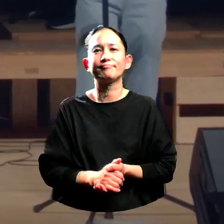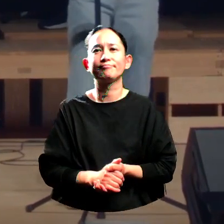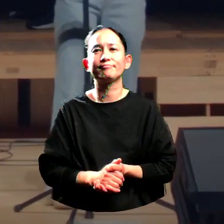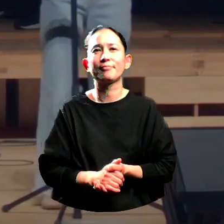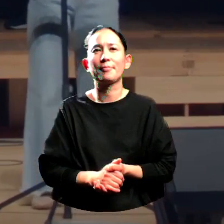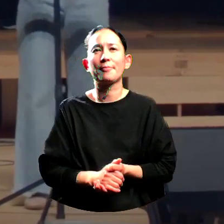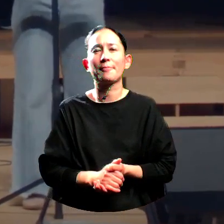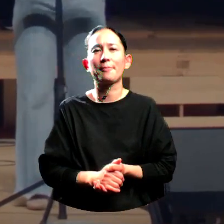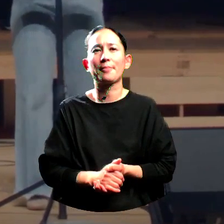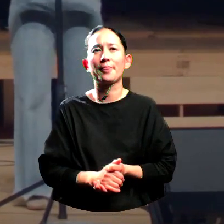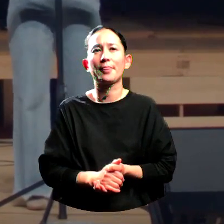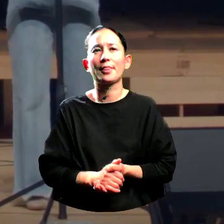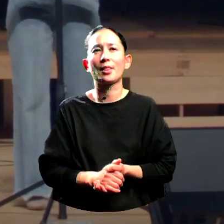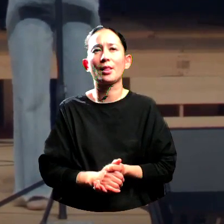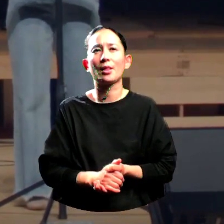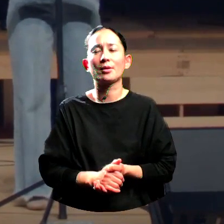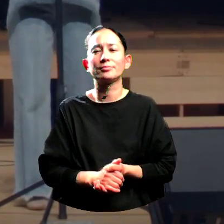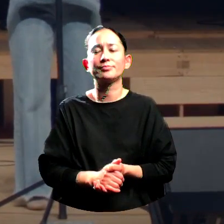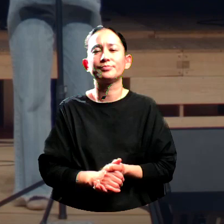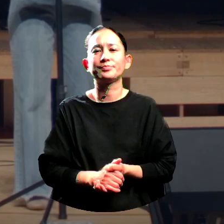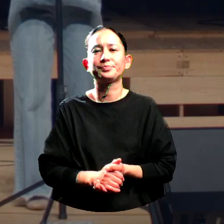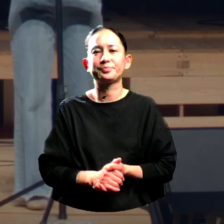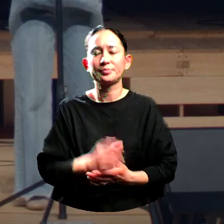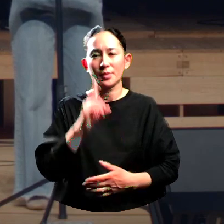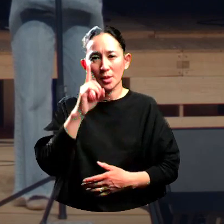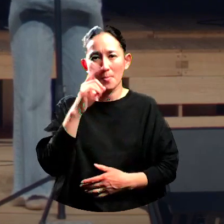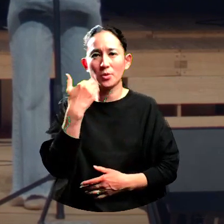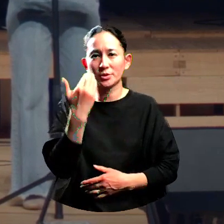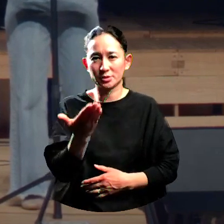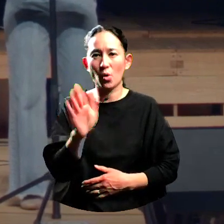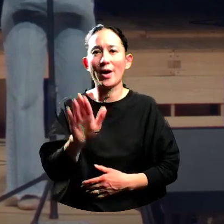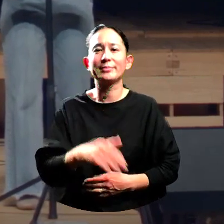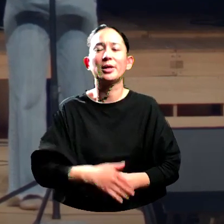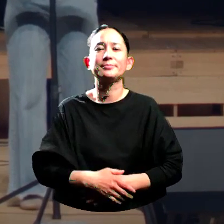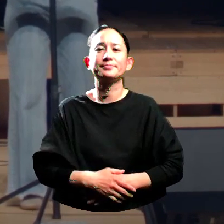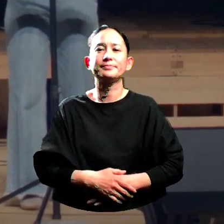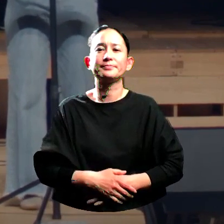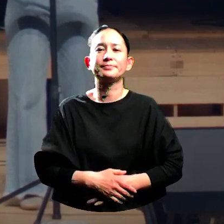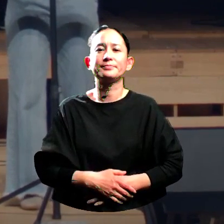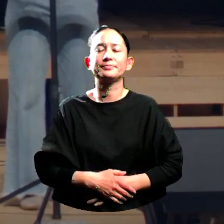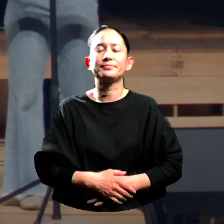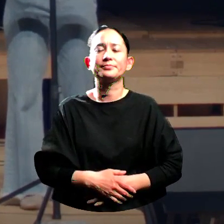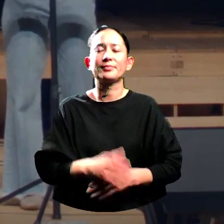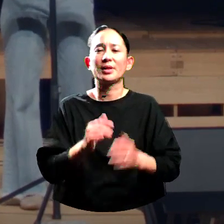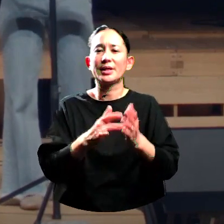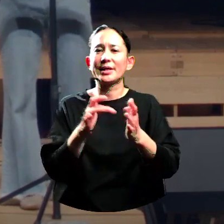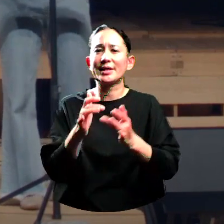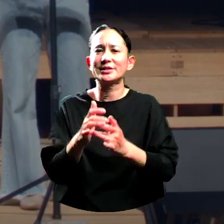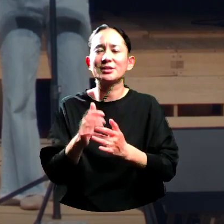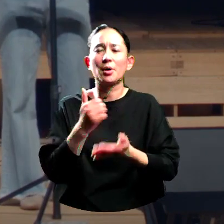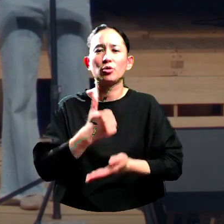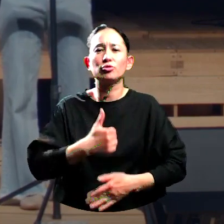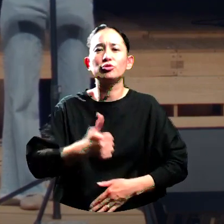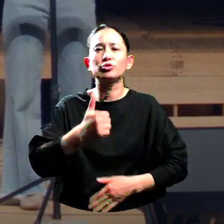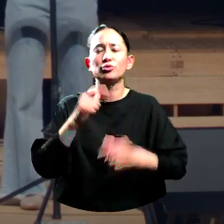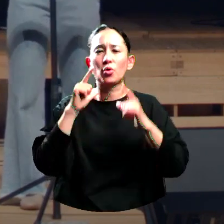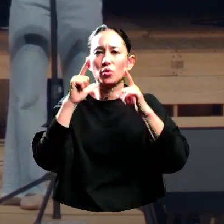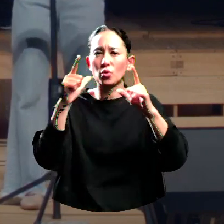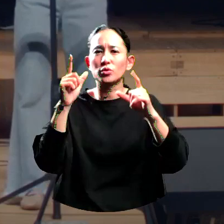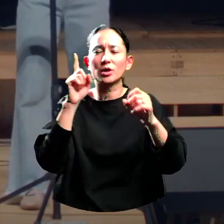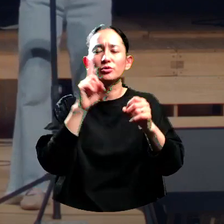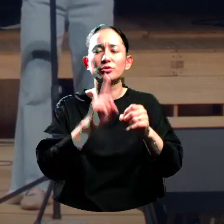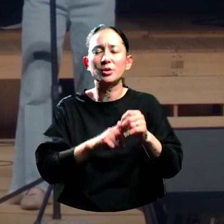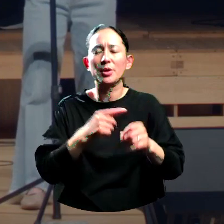Amen. どうぞ手を下ろしてください。もう一つ質問します。 I have a second question. イエス様を主と告白するために私